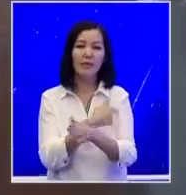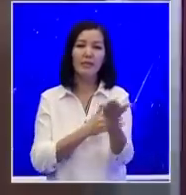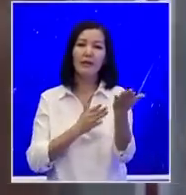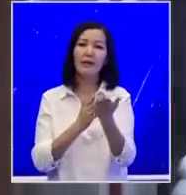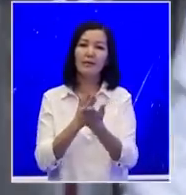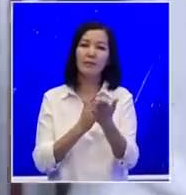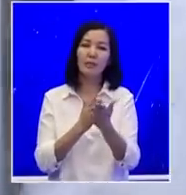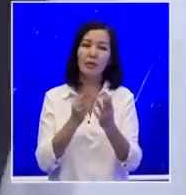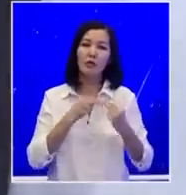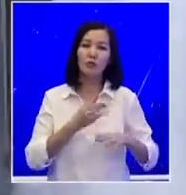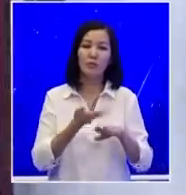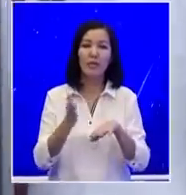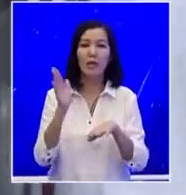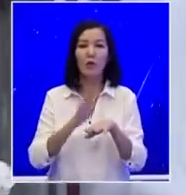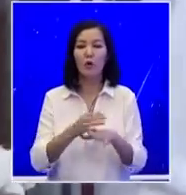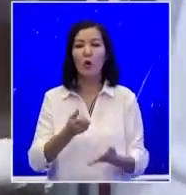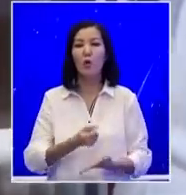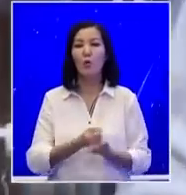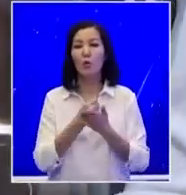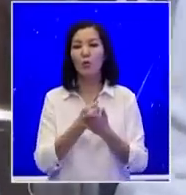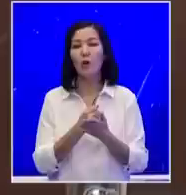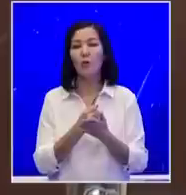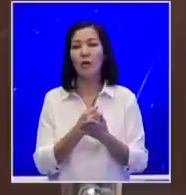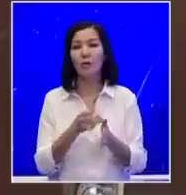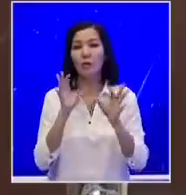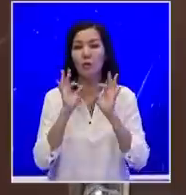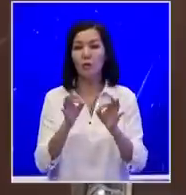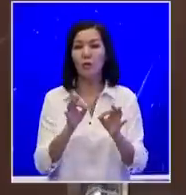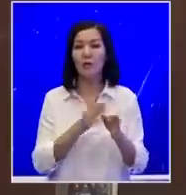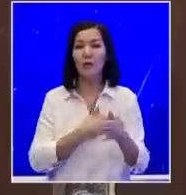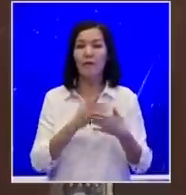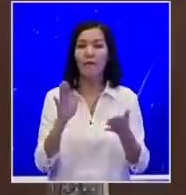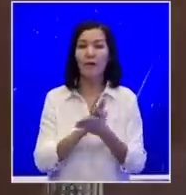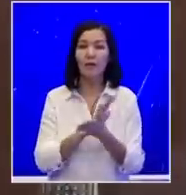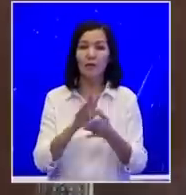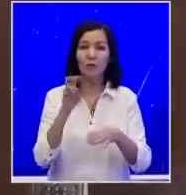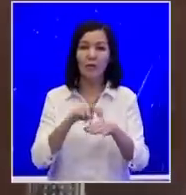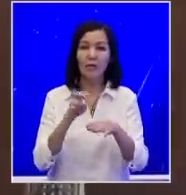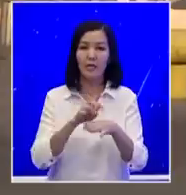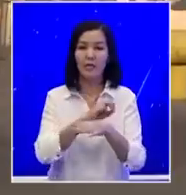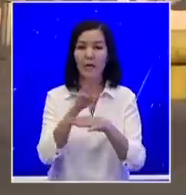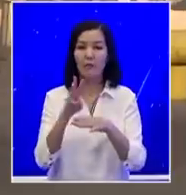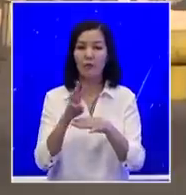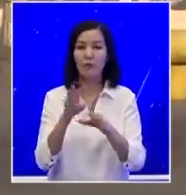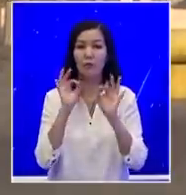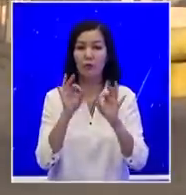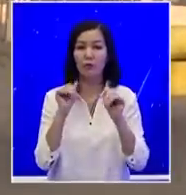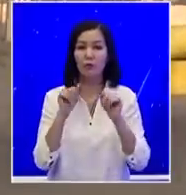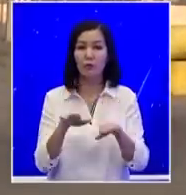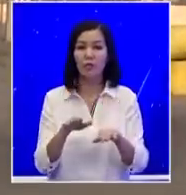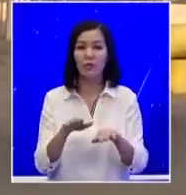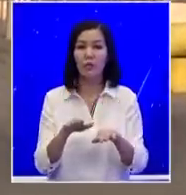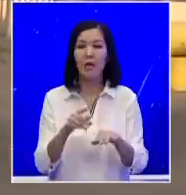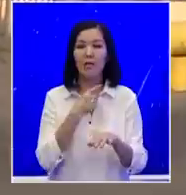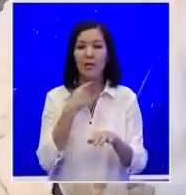түсті. Оларға қолдау білдіру нағыз сауапты іс. Сондықтан волонтерлар дәрігер мамандарды қамтуды жөн көрді. Тағталды орған Өскемен